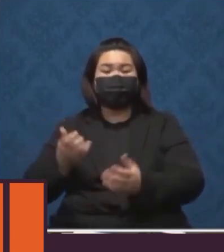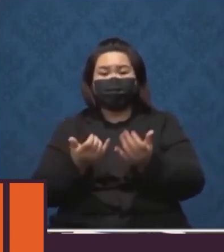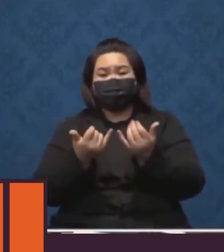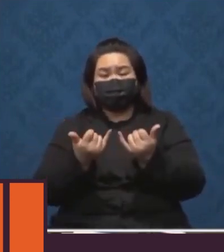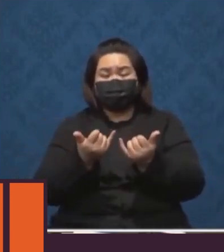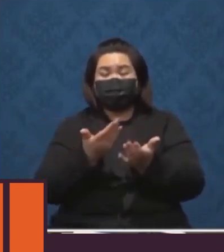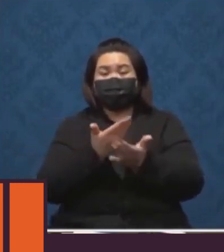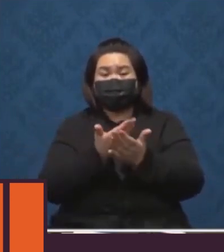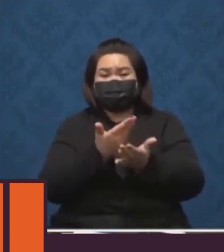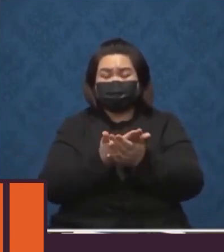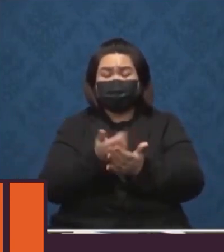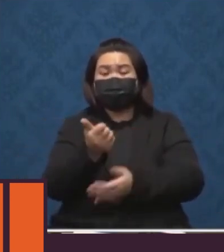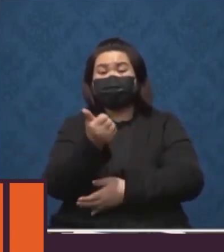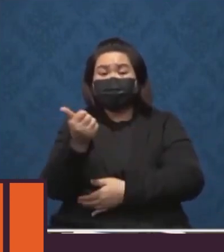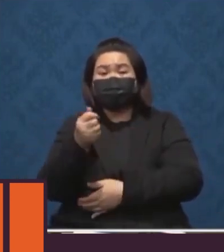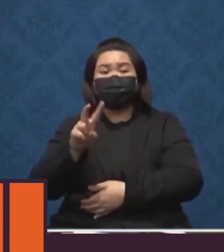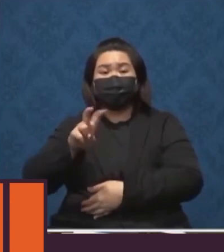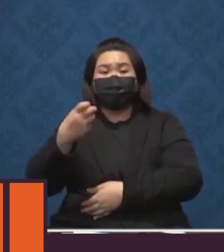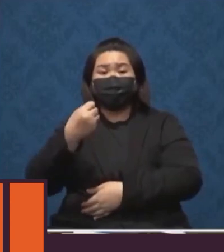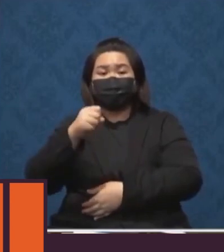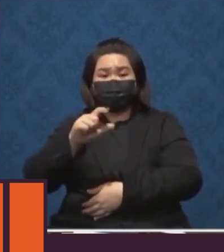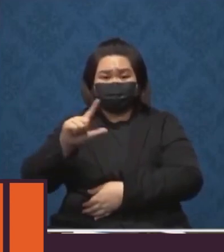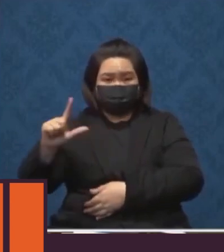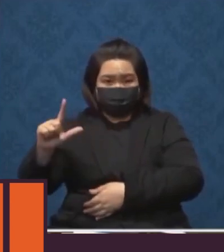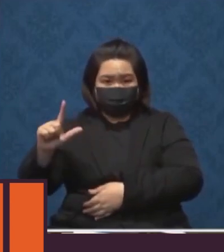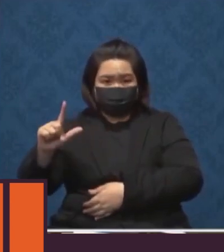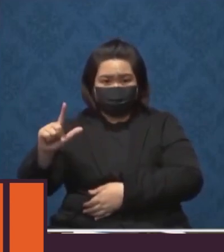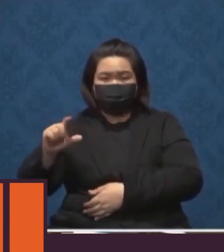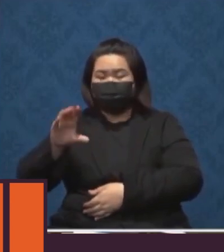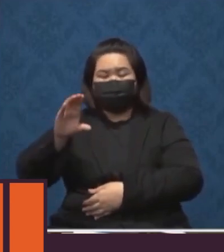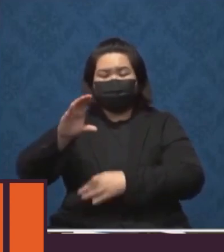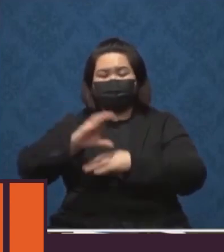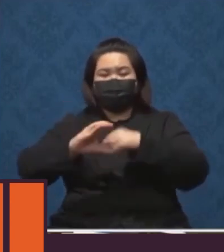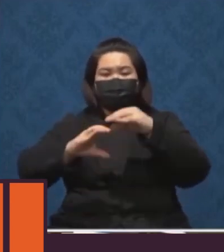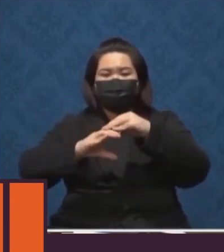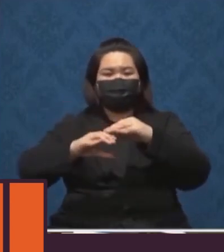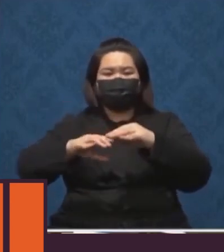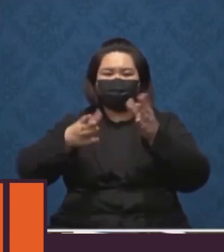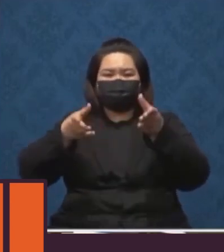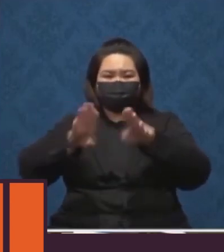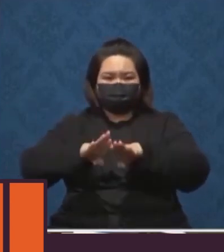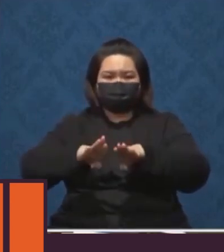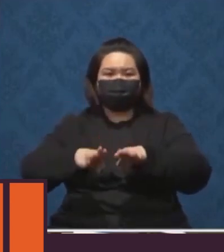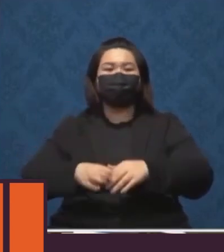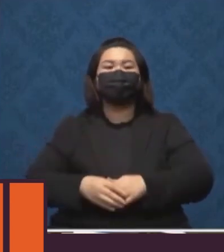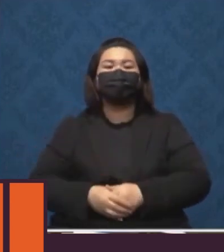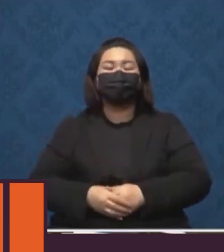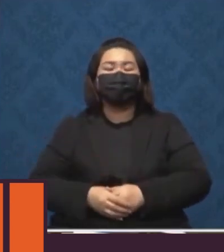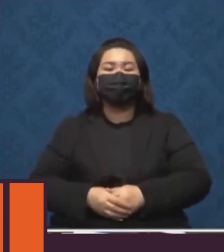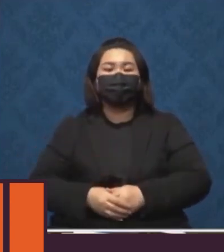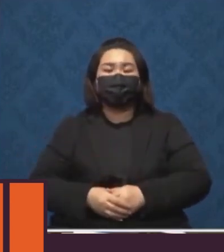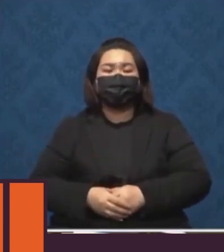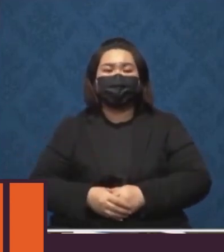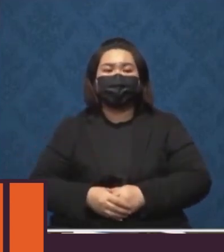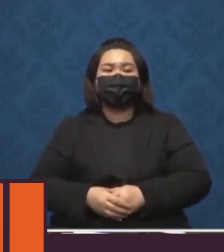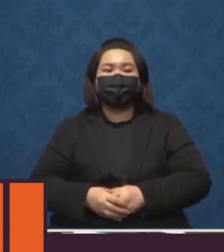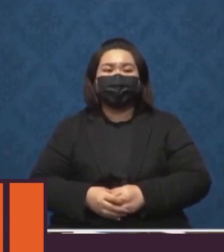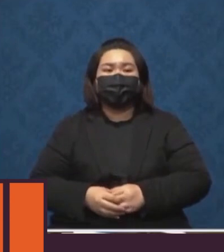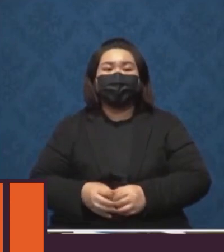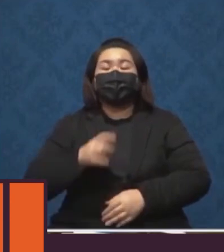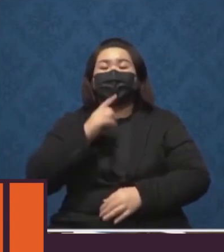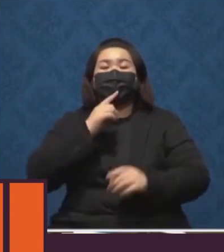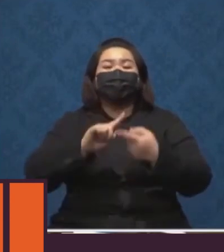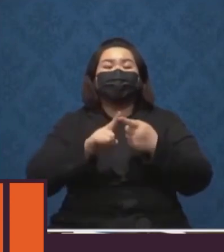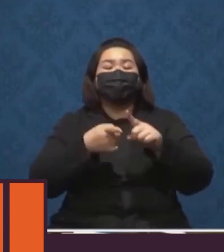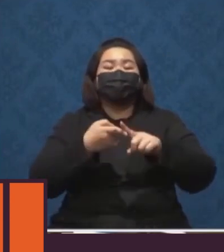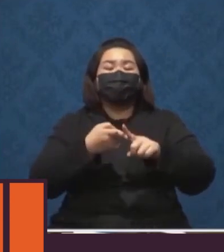นจำนวน 210 ล้านบาทครัโดยตดทั้งโครงการครัท่านบาทธานก็อย่างที่เพื่อนสว bonst Spot